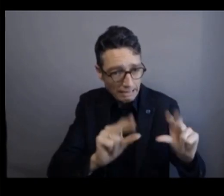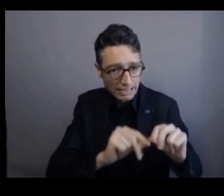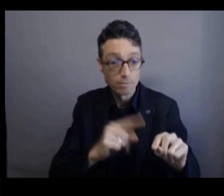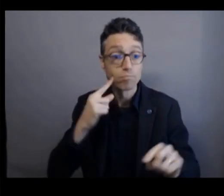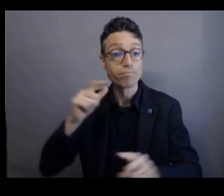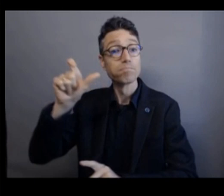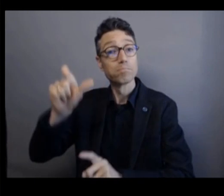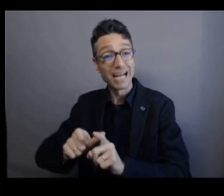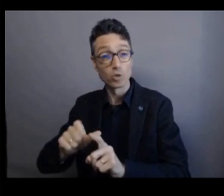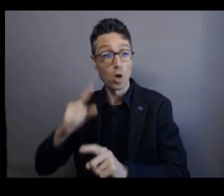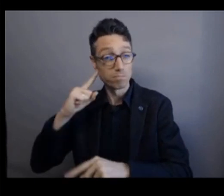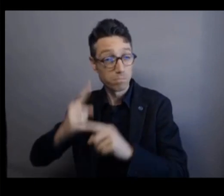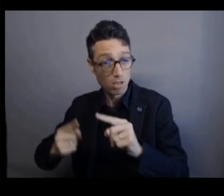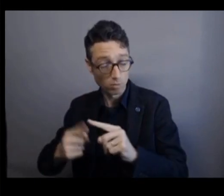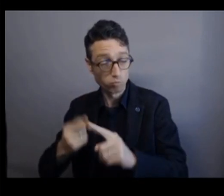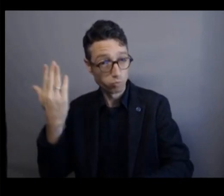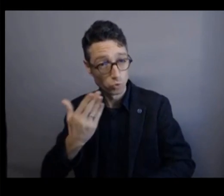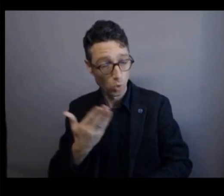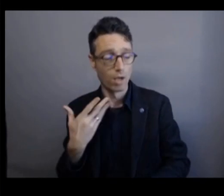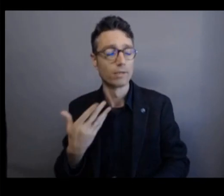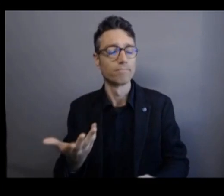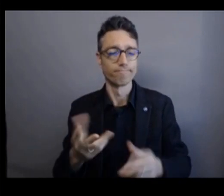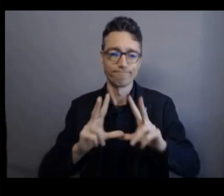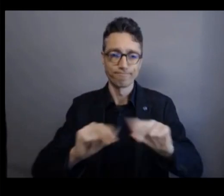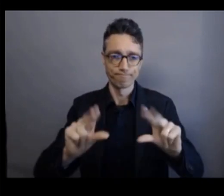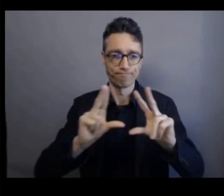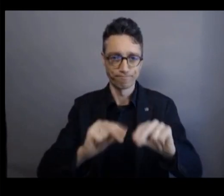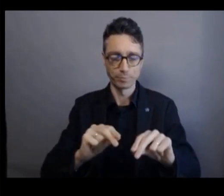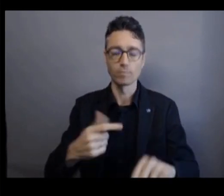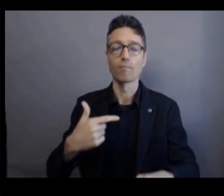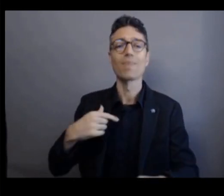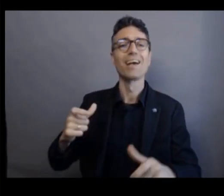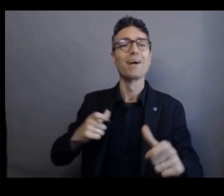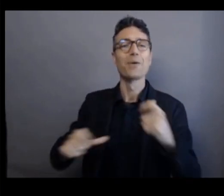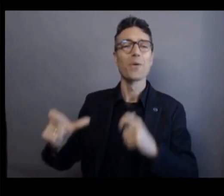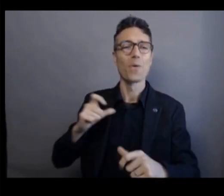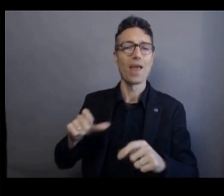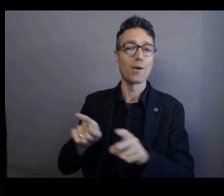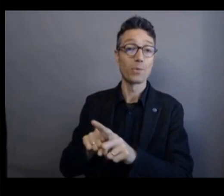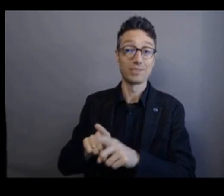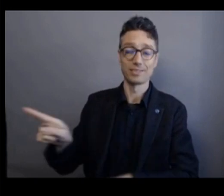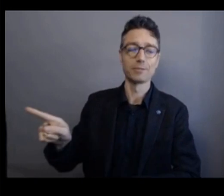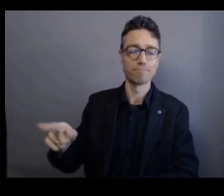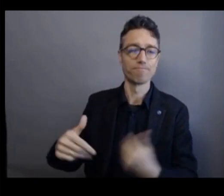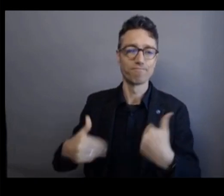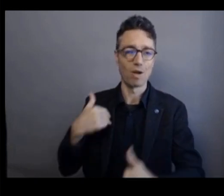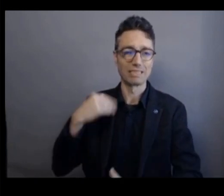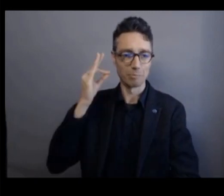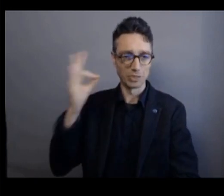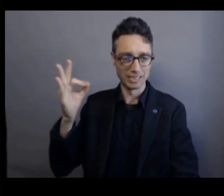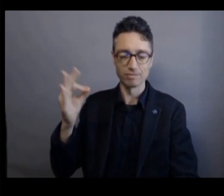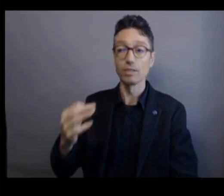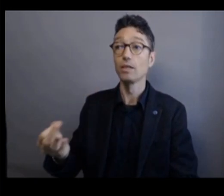situation, handicap auditif, aussi dans la chambre, sa peur c'est de louper le petit déjeuner le matin et un réveil vibrant, c'est important pour